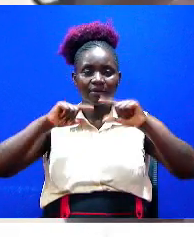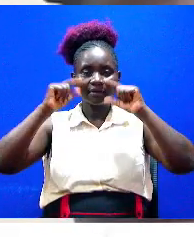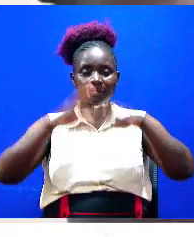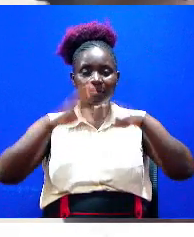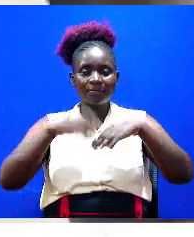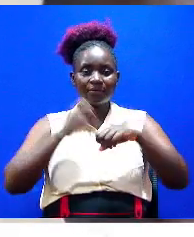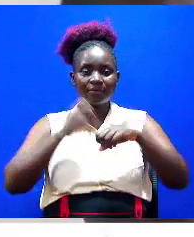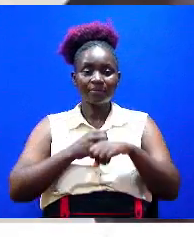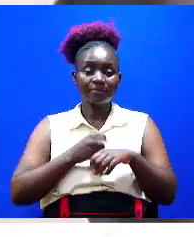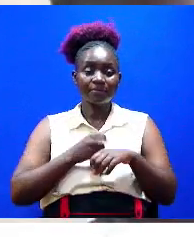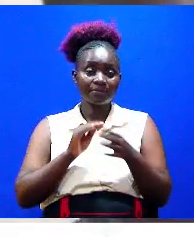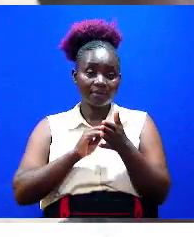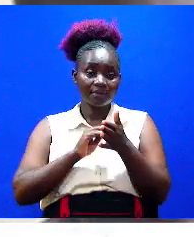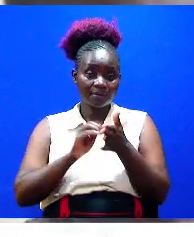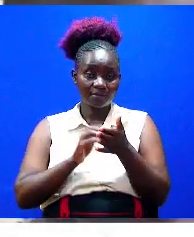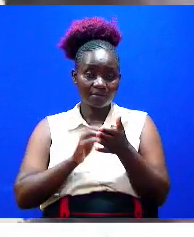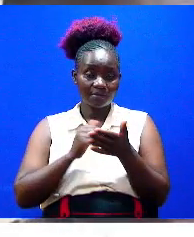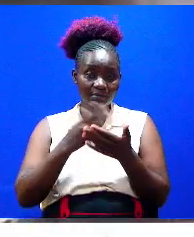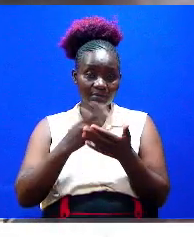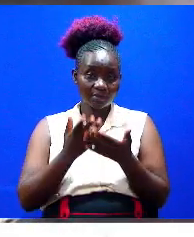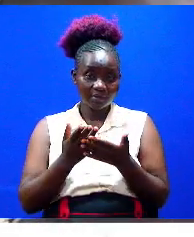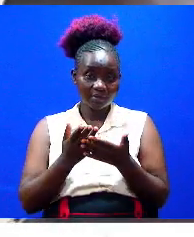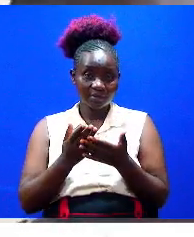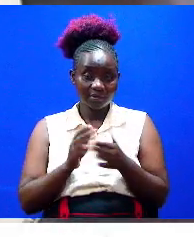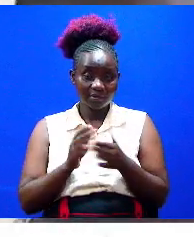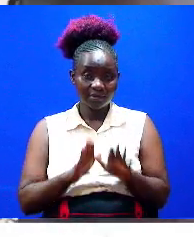meru message to ire mogon